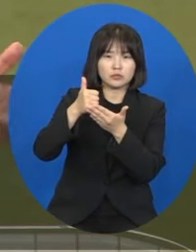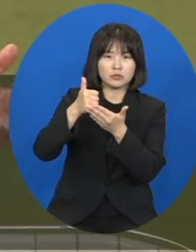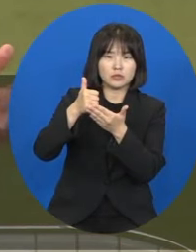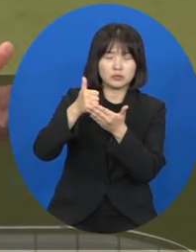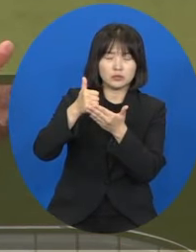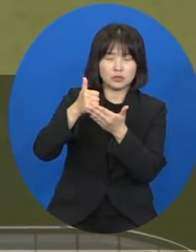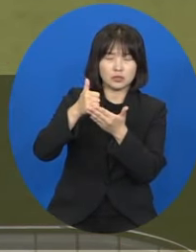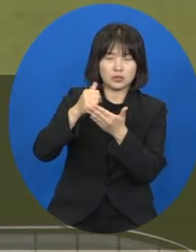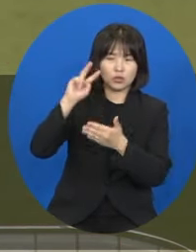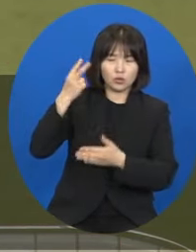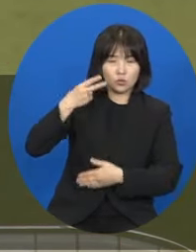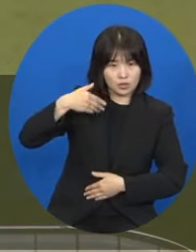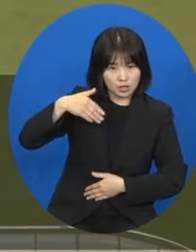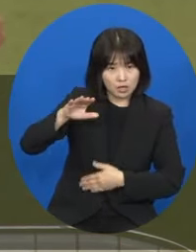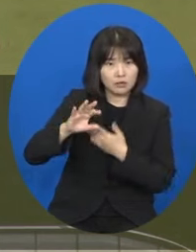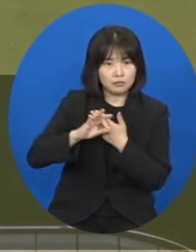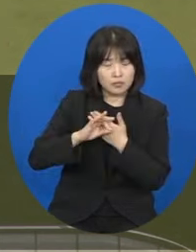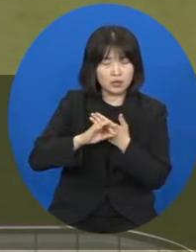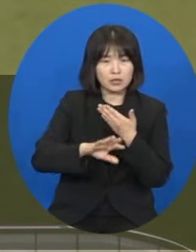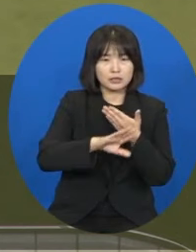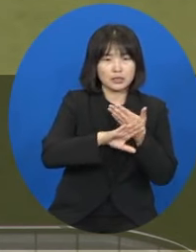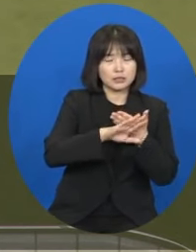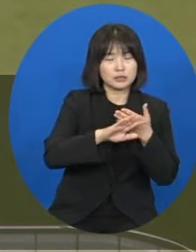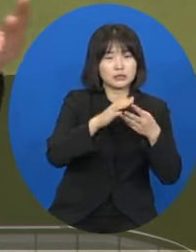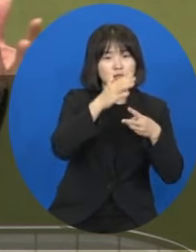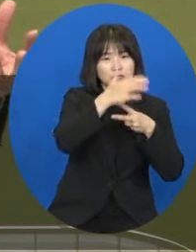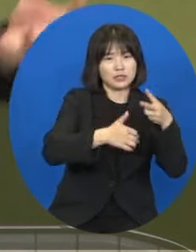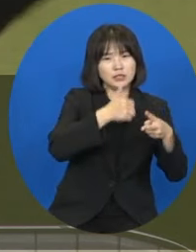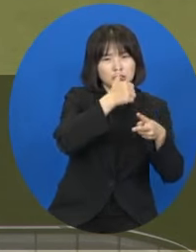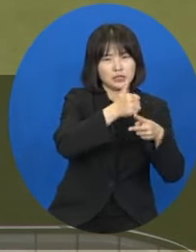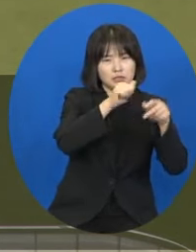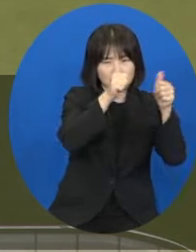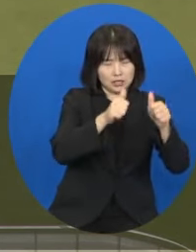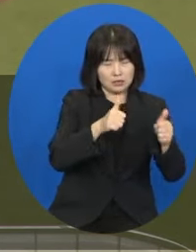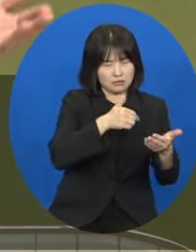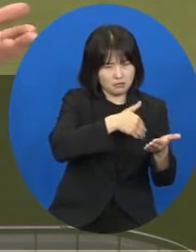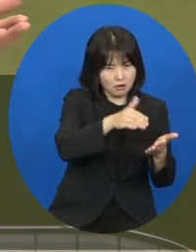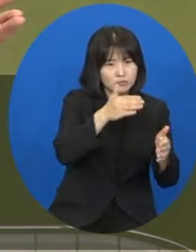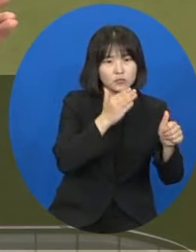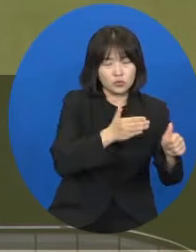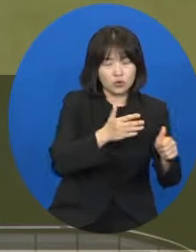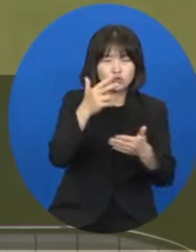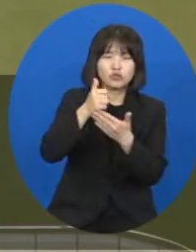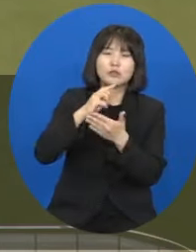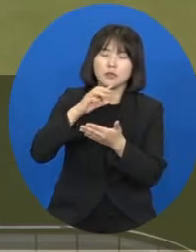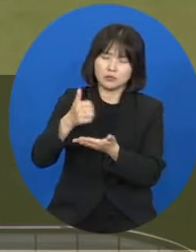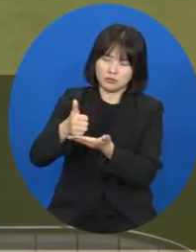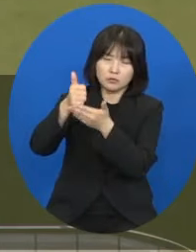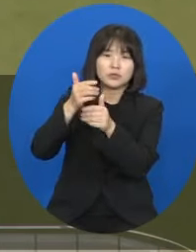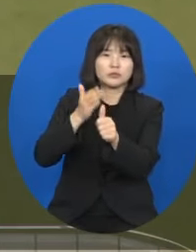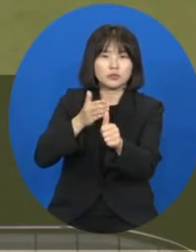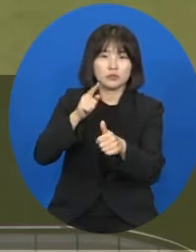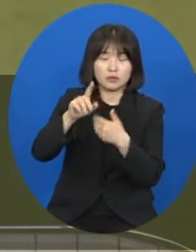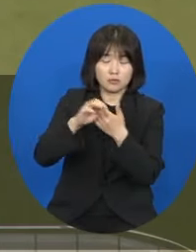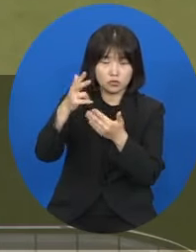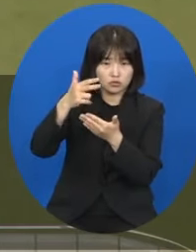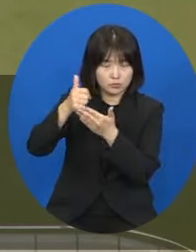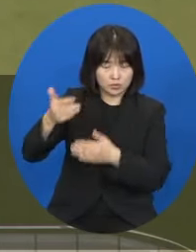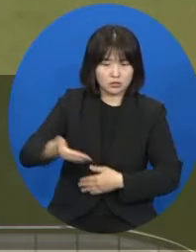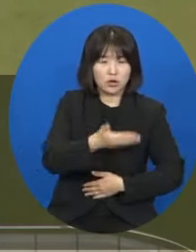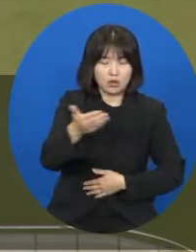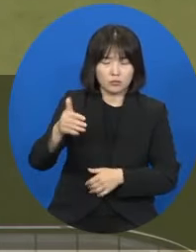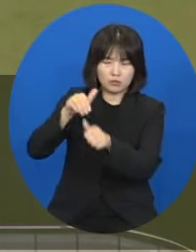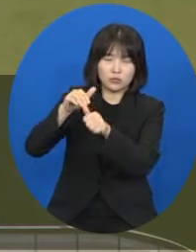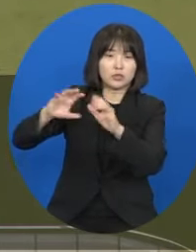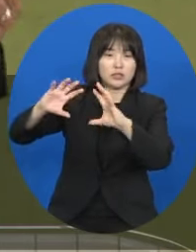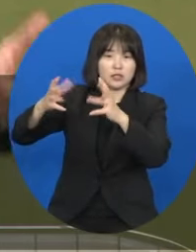돌아오려거든 이방신들과 아스다롯 여신상들을 없애야 합니다. 그리고 주님만을 섬겨야 합니다. 그러면 주님께서는 여러분들을 블레셋